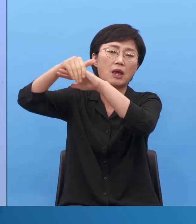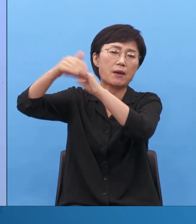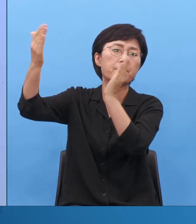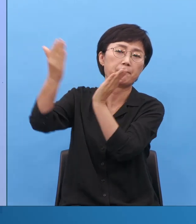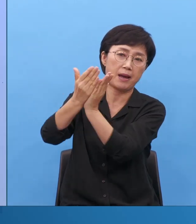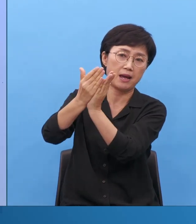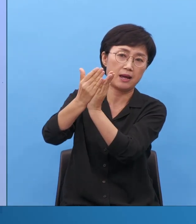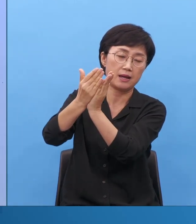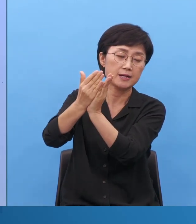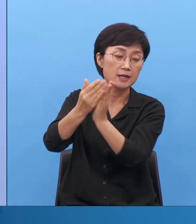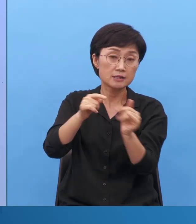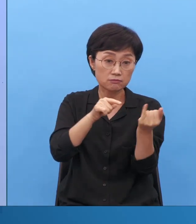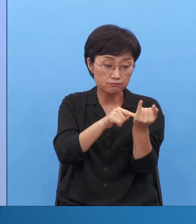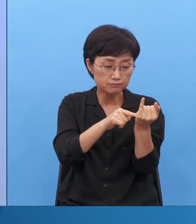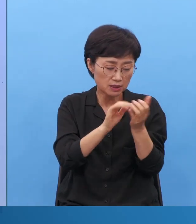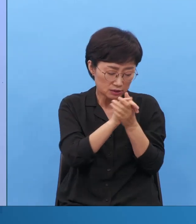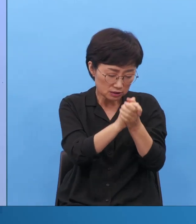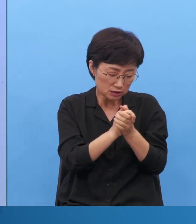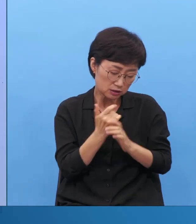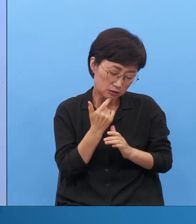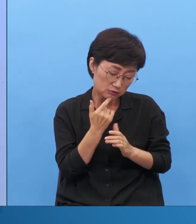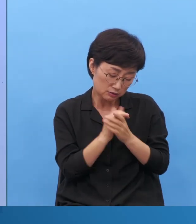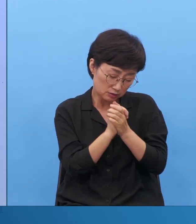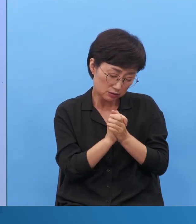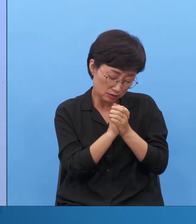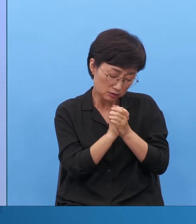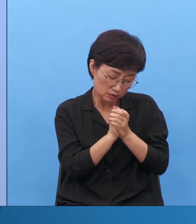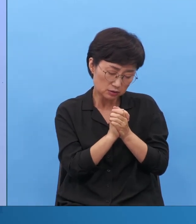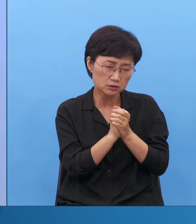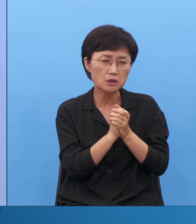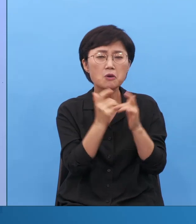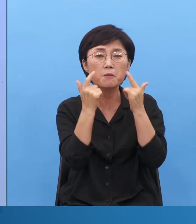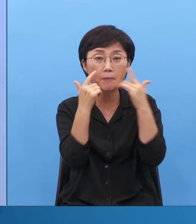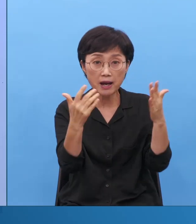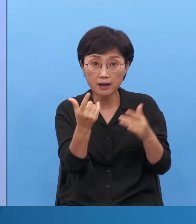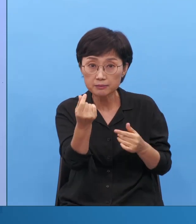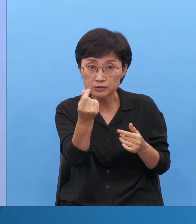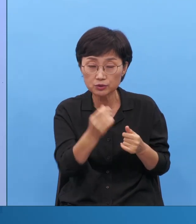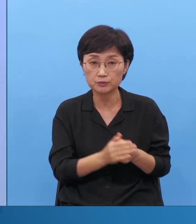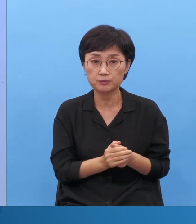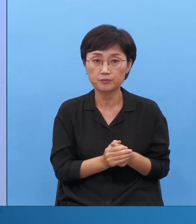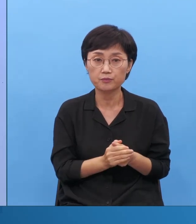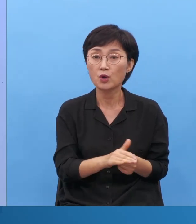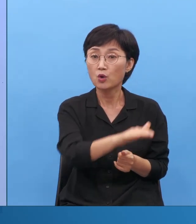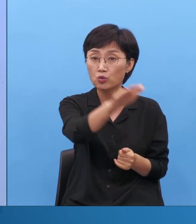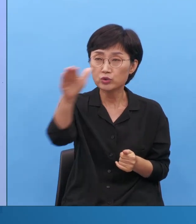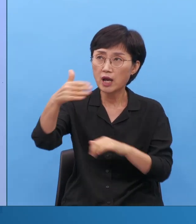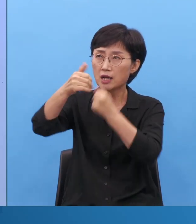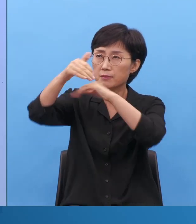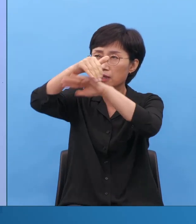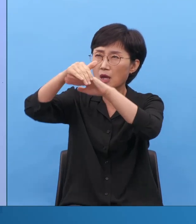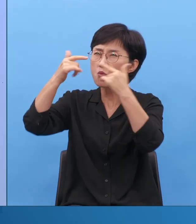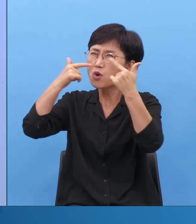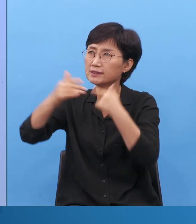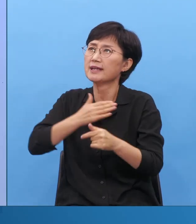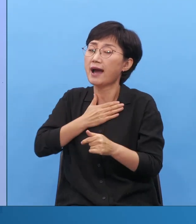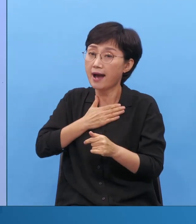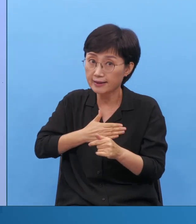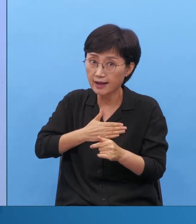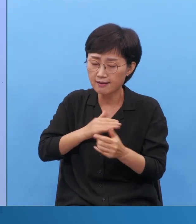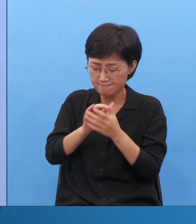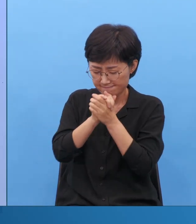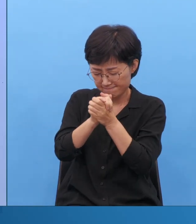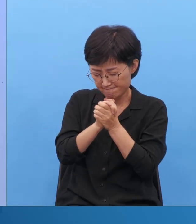기도했겠죠. And she continued to pray. 여러분 같으면 안 하겠습니까? Would you not pray if that was you? 기독교인이 지속적으로 기도해서 응답받는 체험이